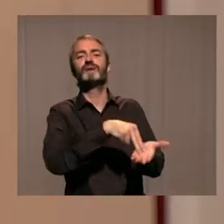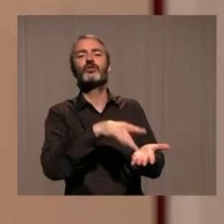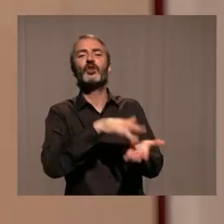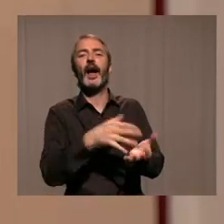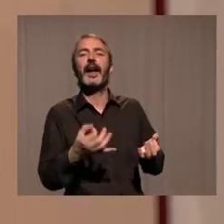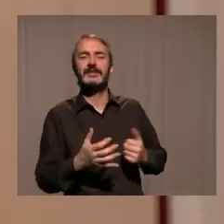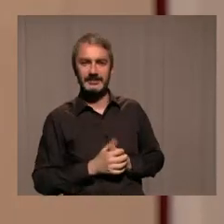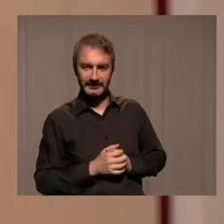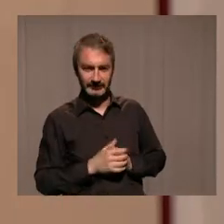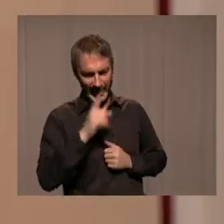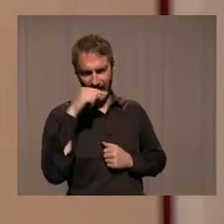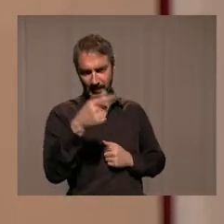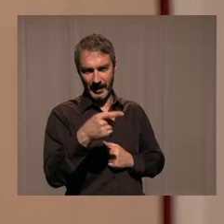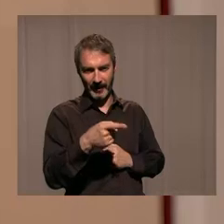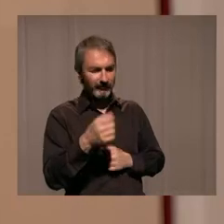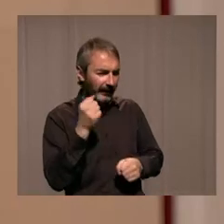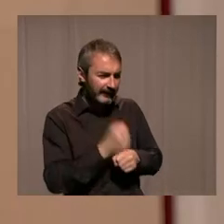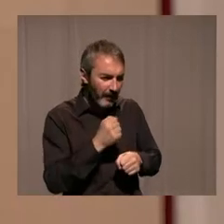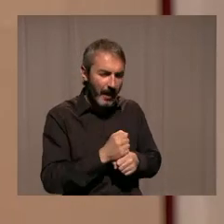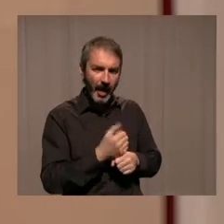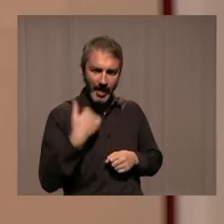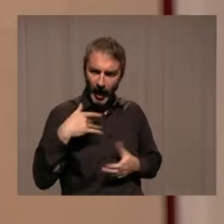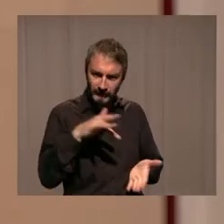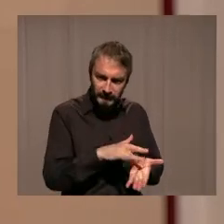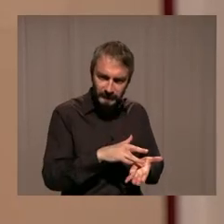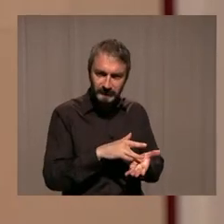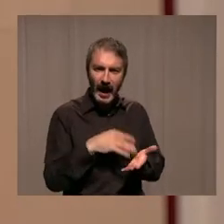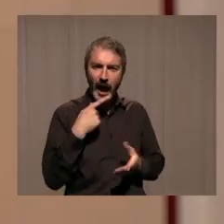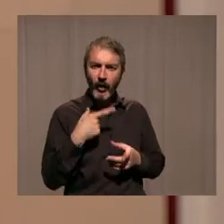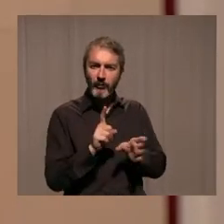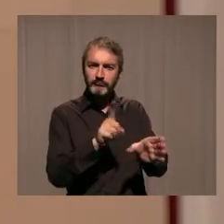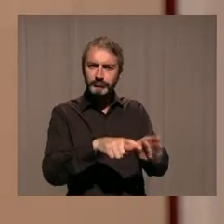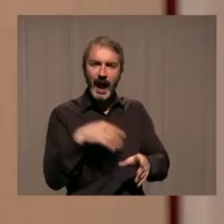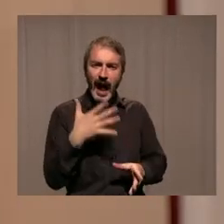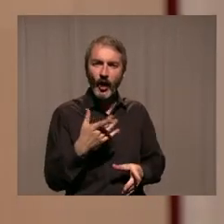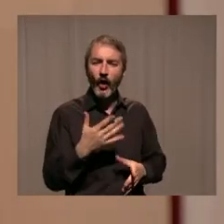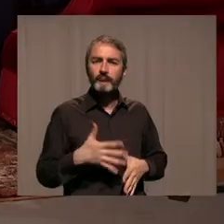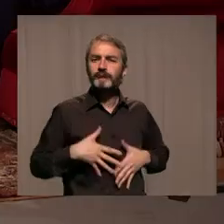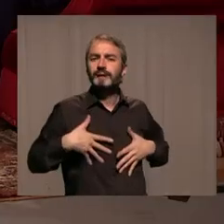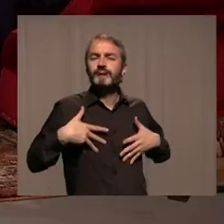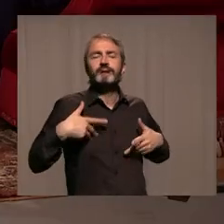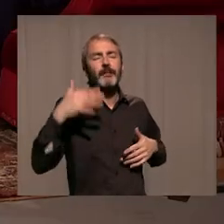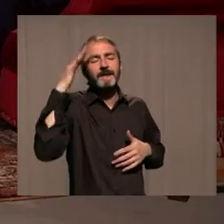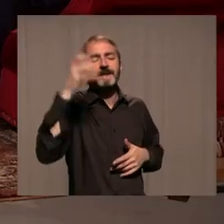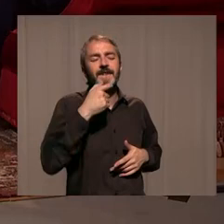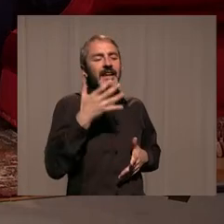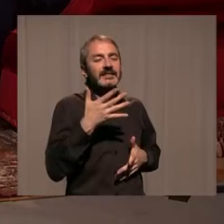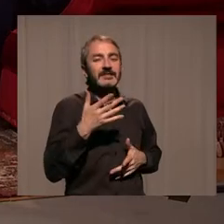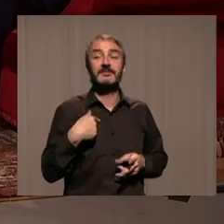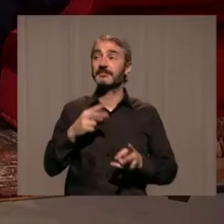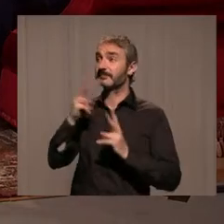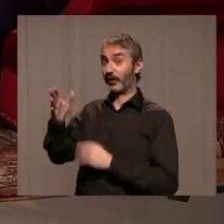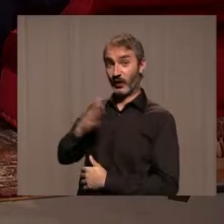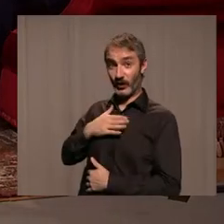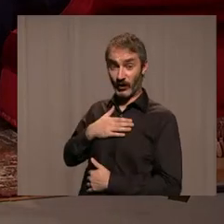Imaginem-nos d'aquí un any, en feina, treballant ja en algun sector? Us faria il·lusió, jo què sé, no sé? Bé, bueno, jo, en el meu cas,